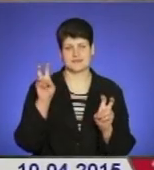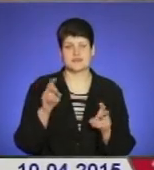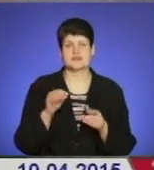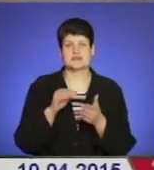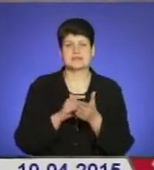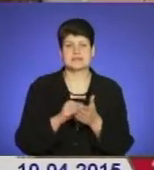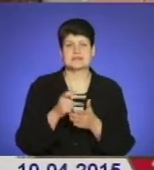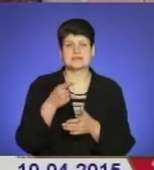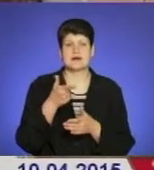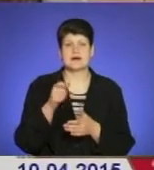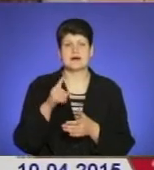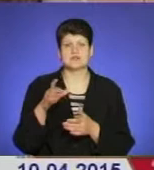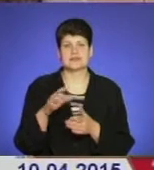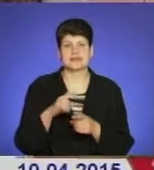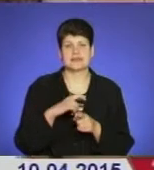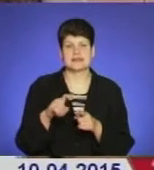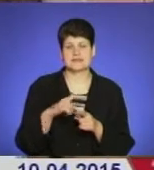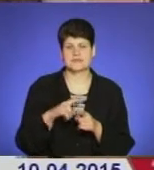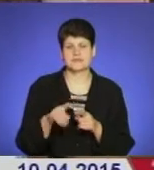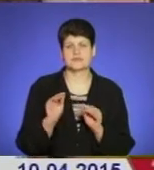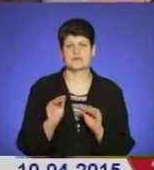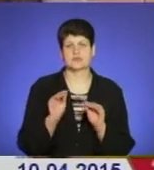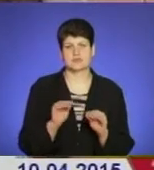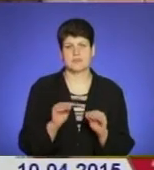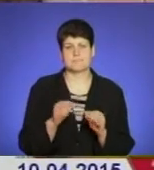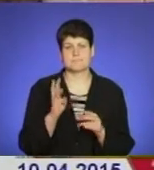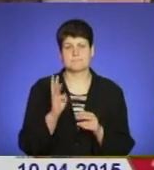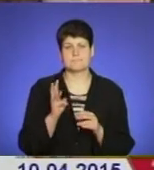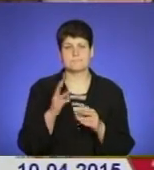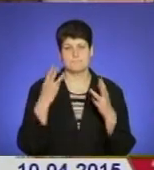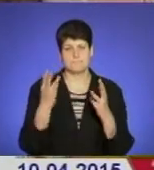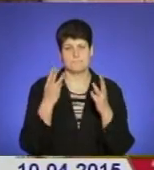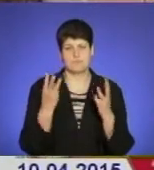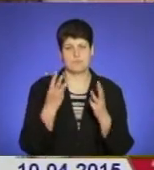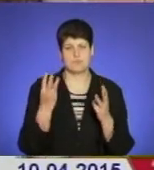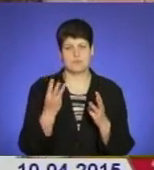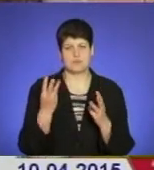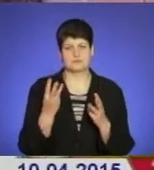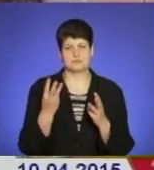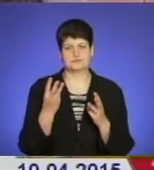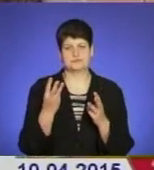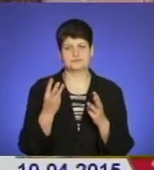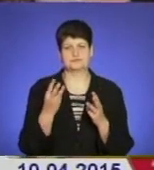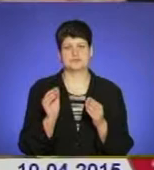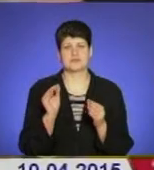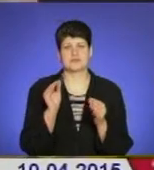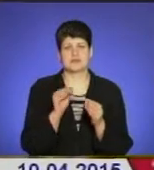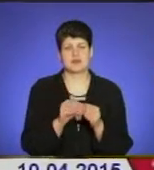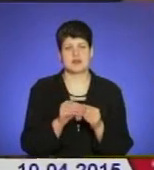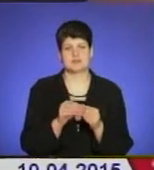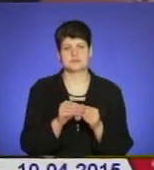різак, включається, він стоїть, полум'я йде сюди, от, ну, сюди і вставляємо ті,